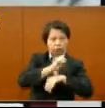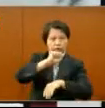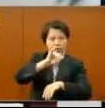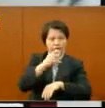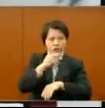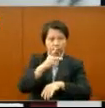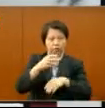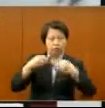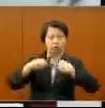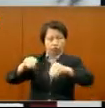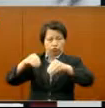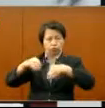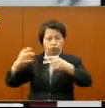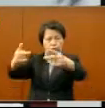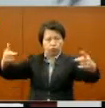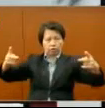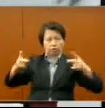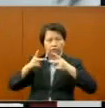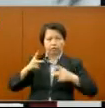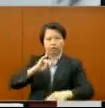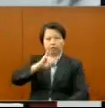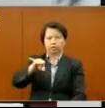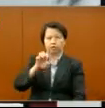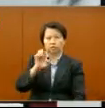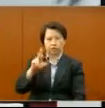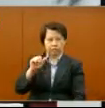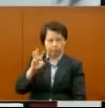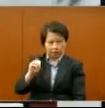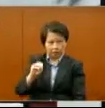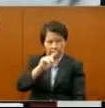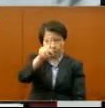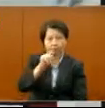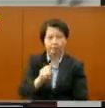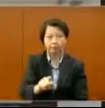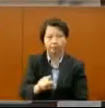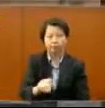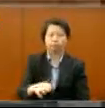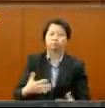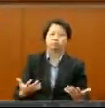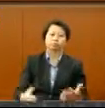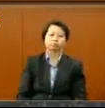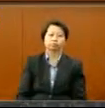di kawasan Jeram. Terima kasih, Yang Berhormat Speaker. Itu terpulang pada